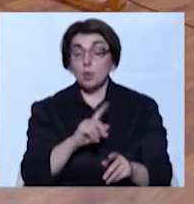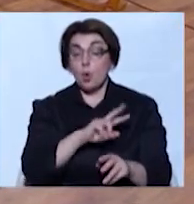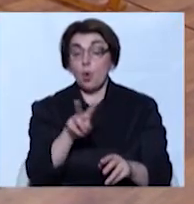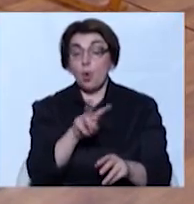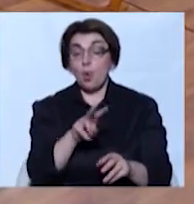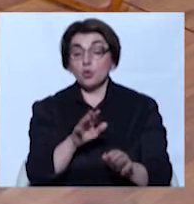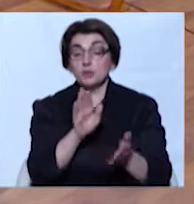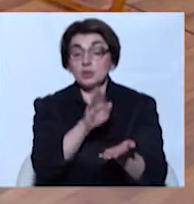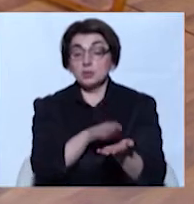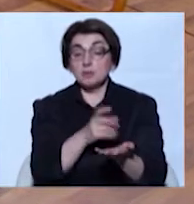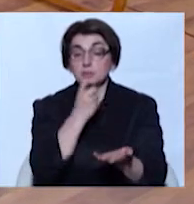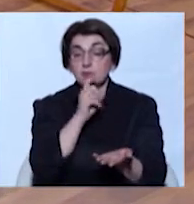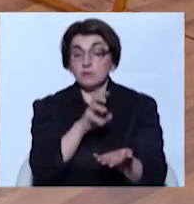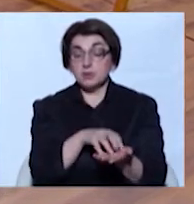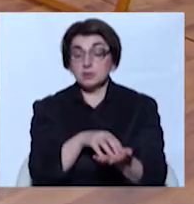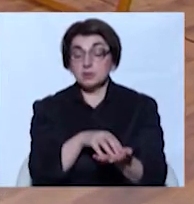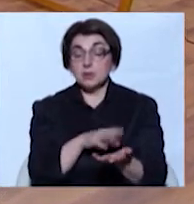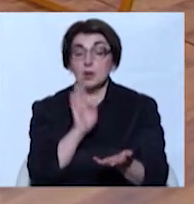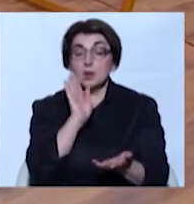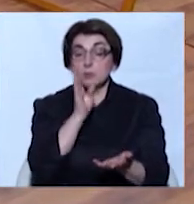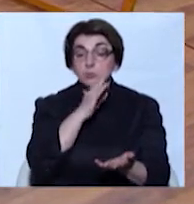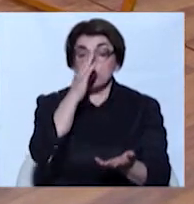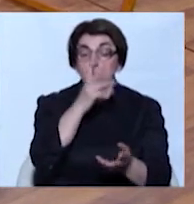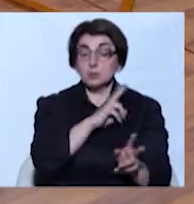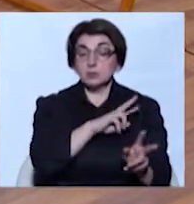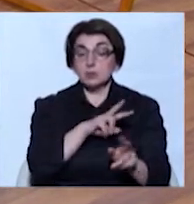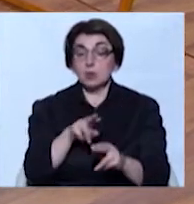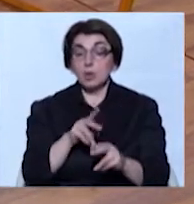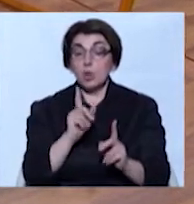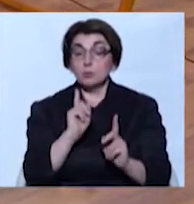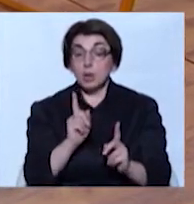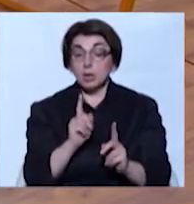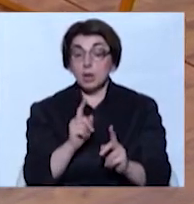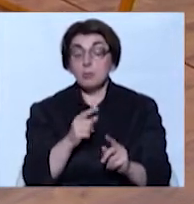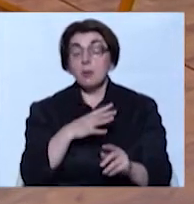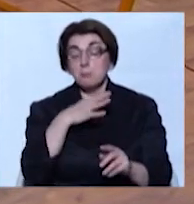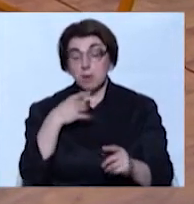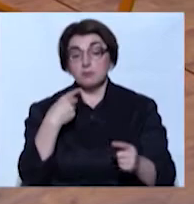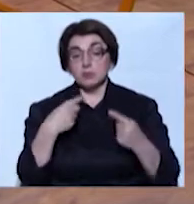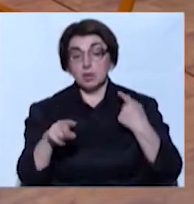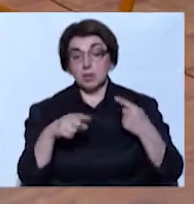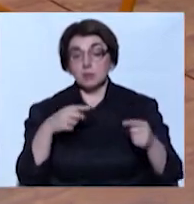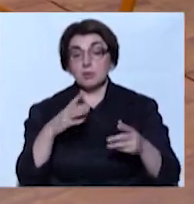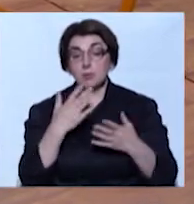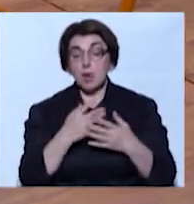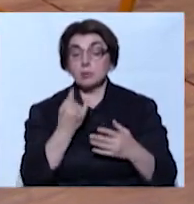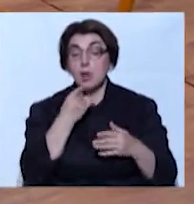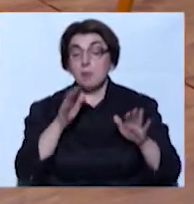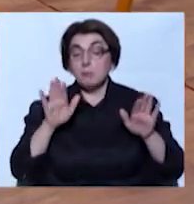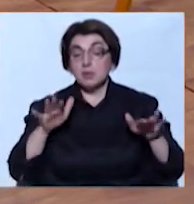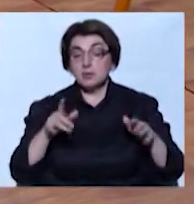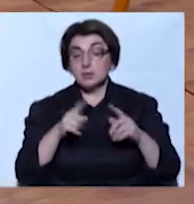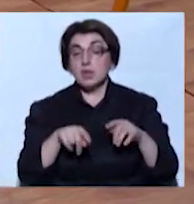რომ ნაშიერი ძალიან ჰგავს მშობელს. თუმცა მთელი რიგი განსხვავებებია ქვეწარმავლებსა და ფრინველებს